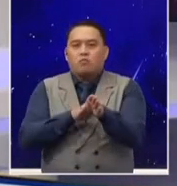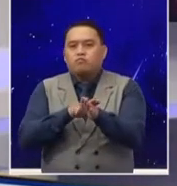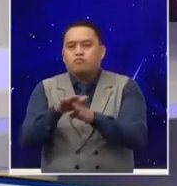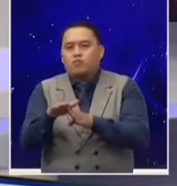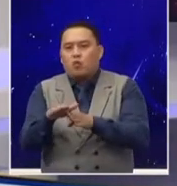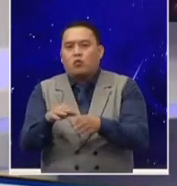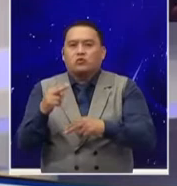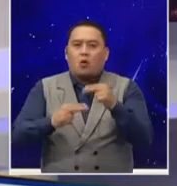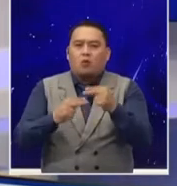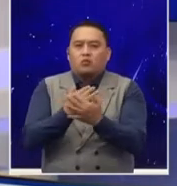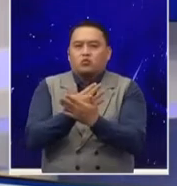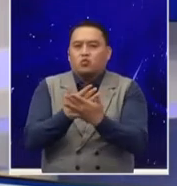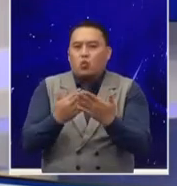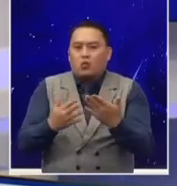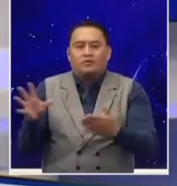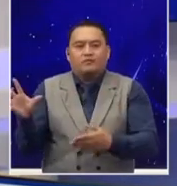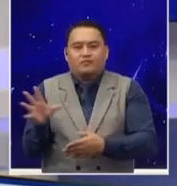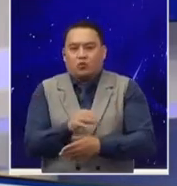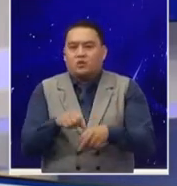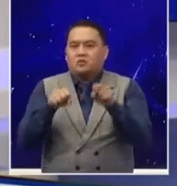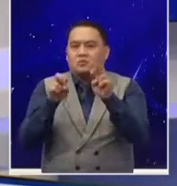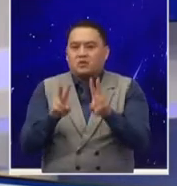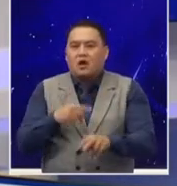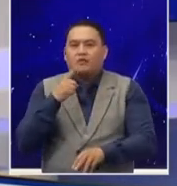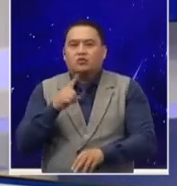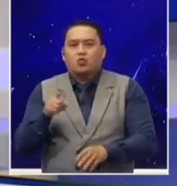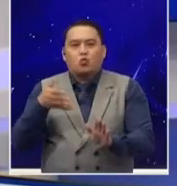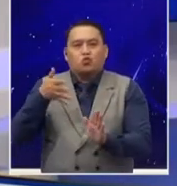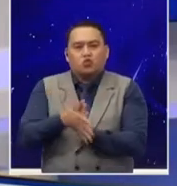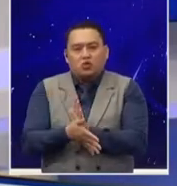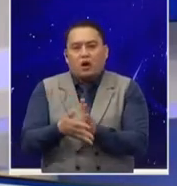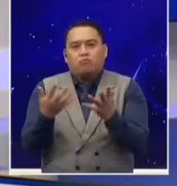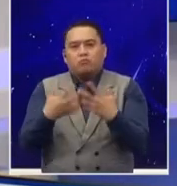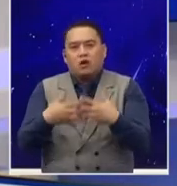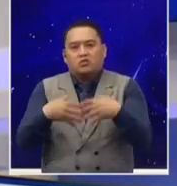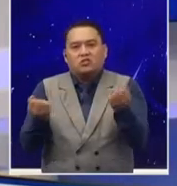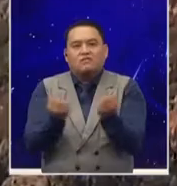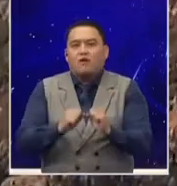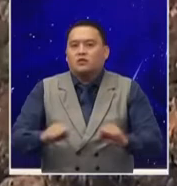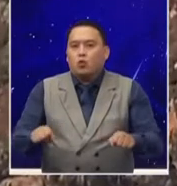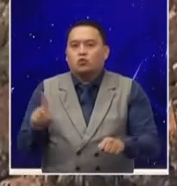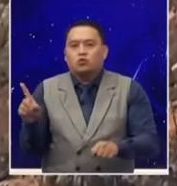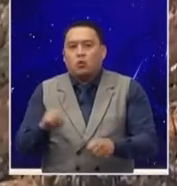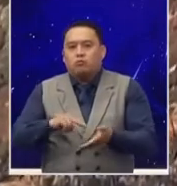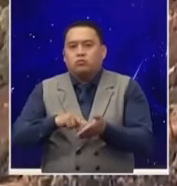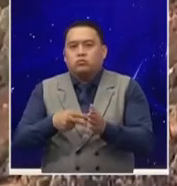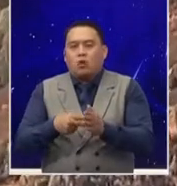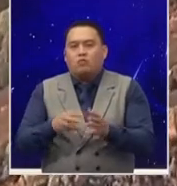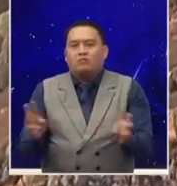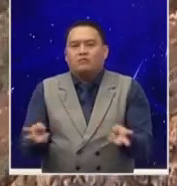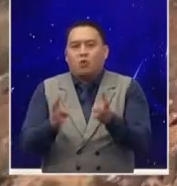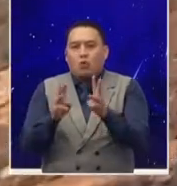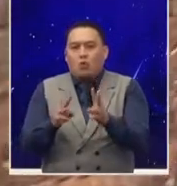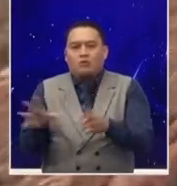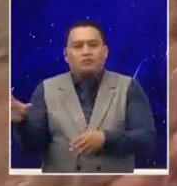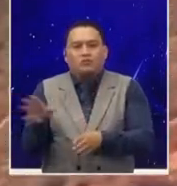и постройки и другая инфраструктура. Специалисты говорят, что ущерб пока подсчитать невозможно, поскольку в пламени погибли грозди